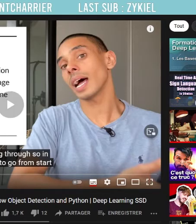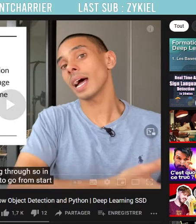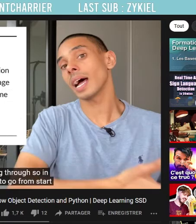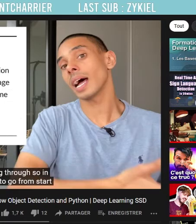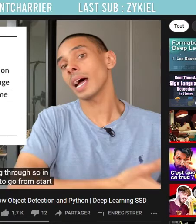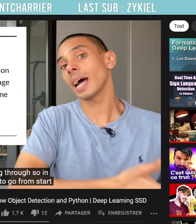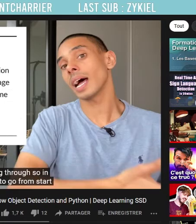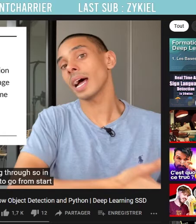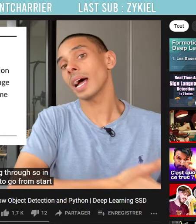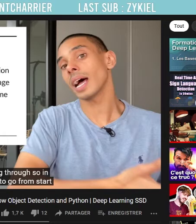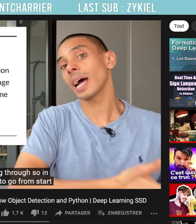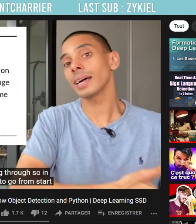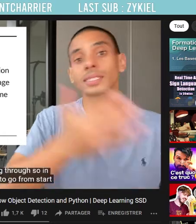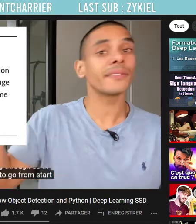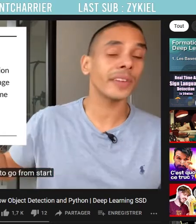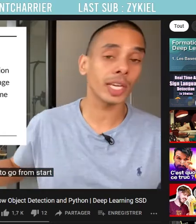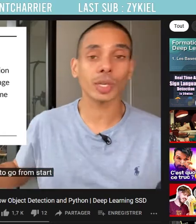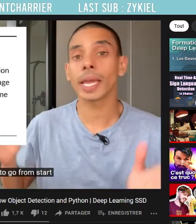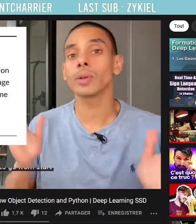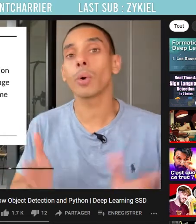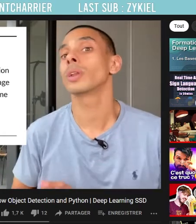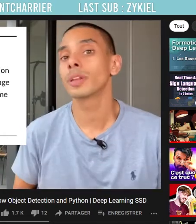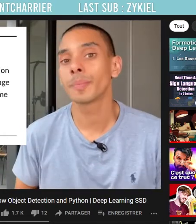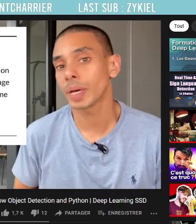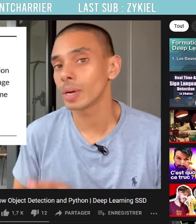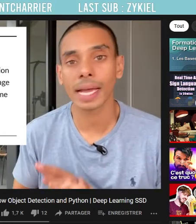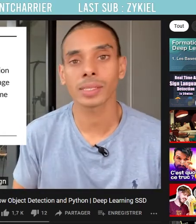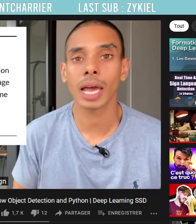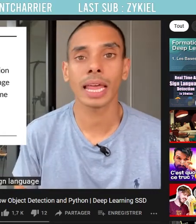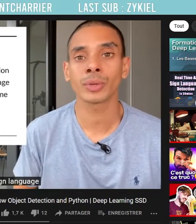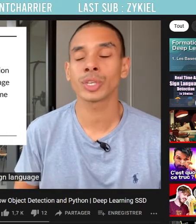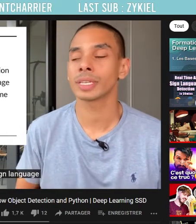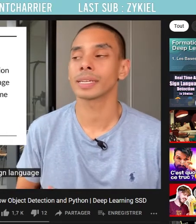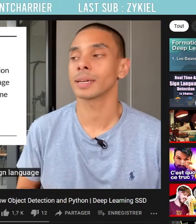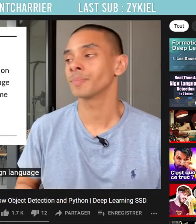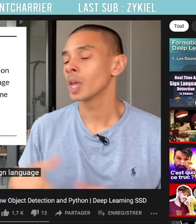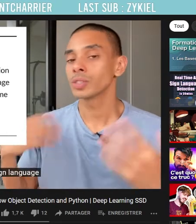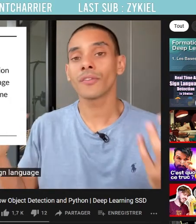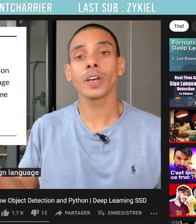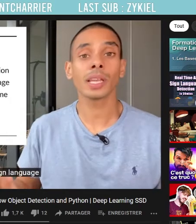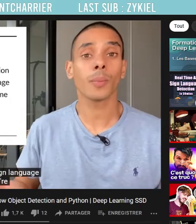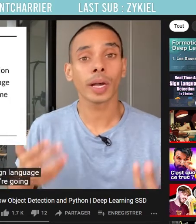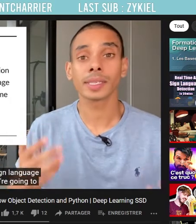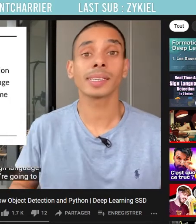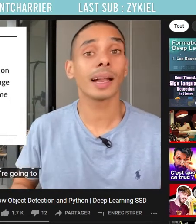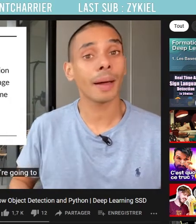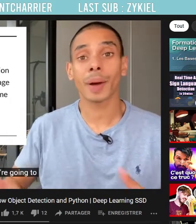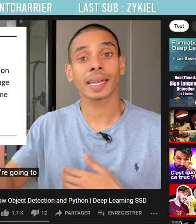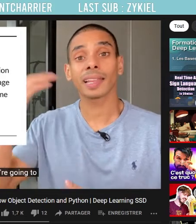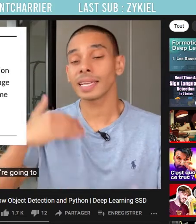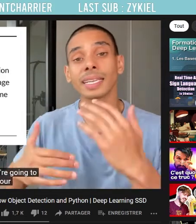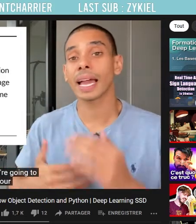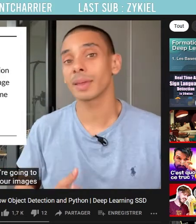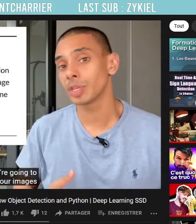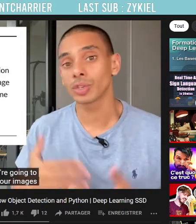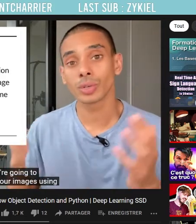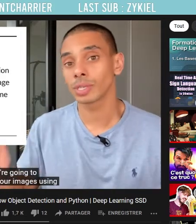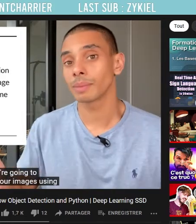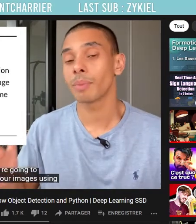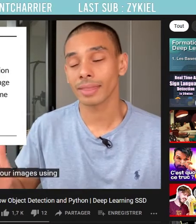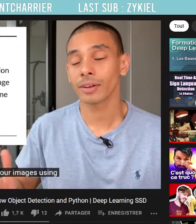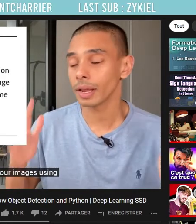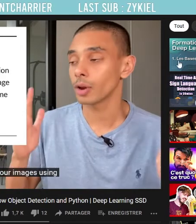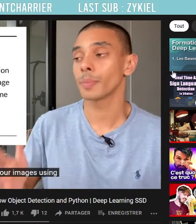chose. To finish in order to build our sign language detector. So first up, we're going to start out by collecting our images